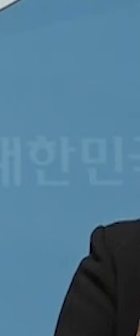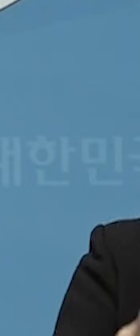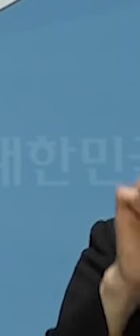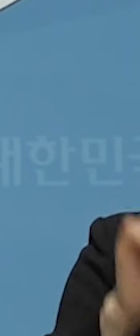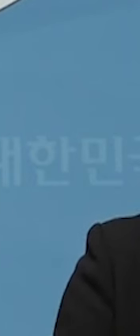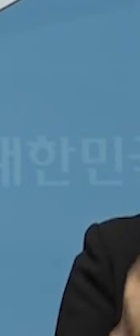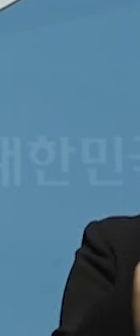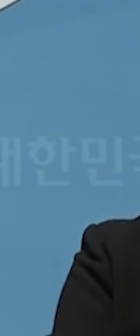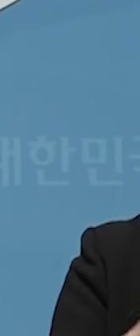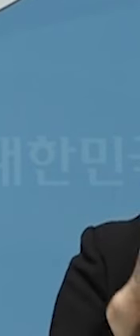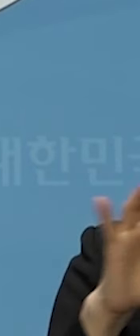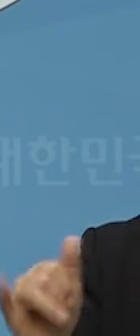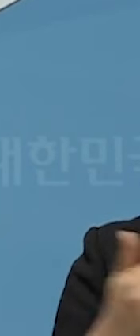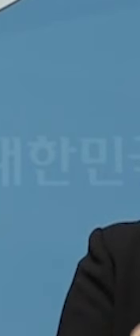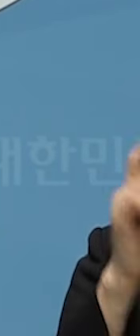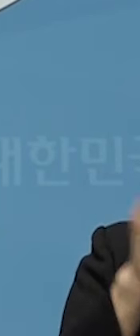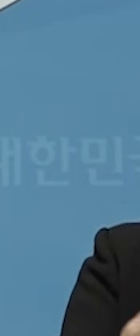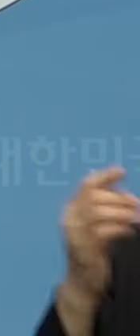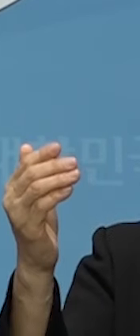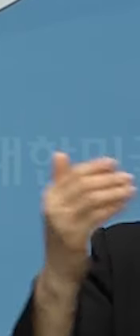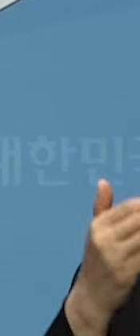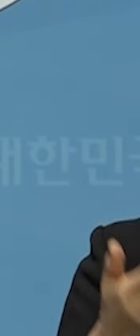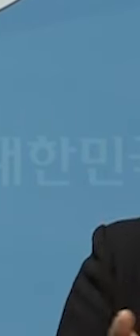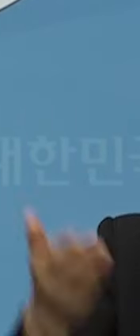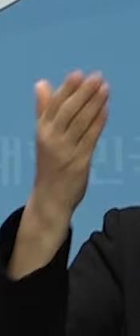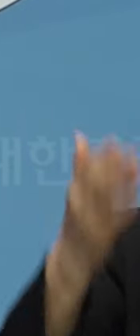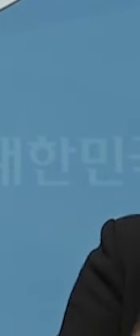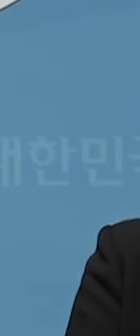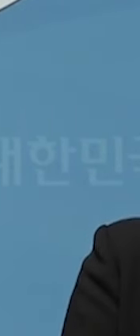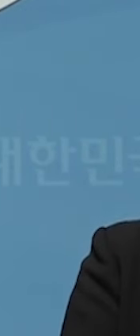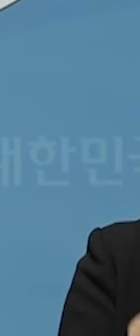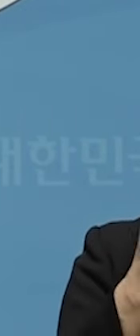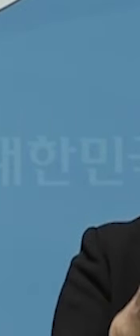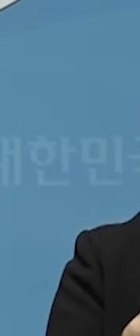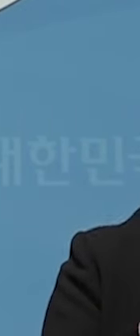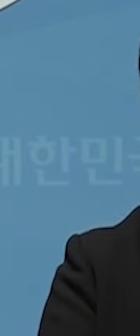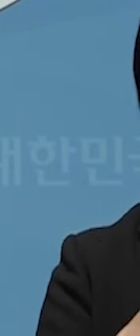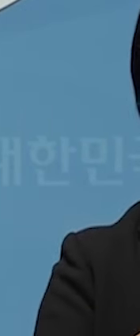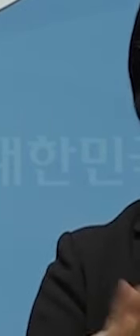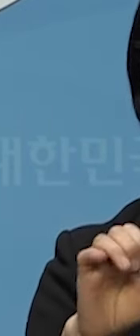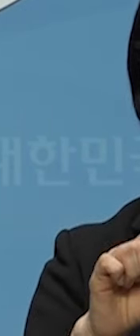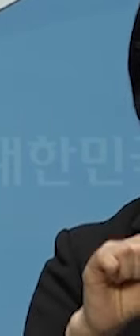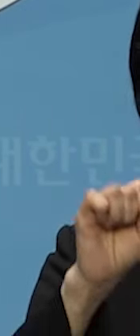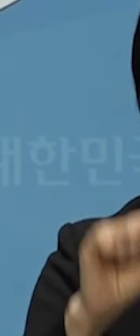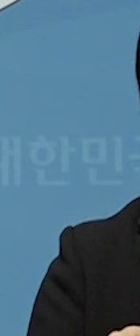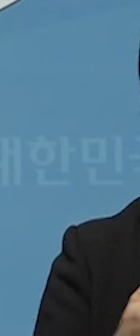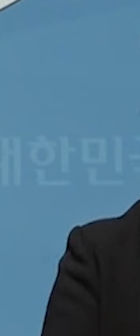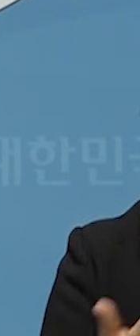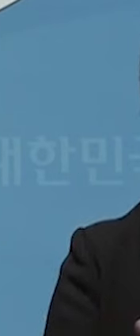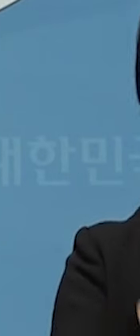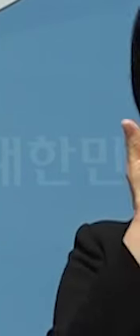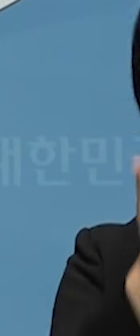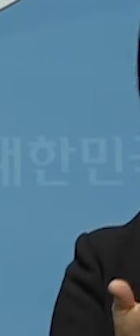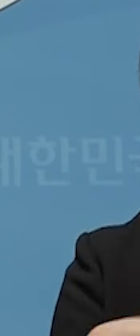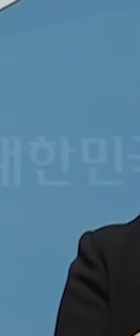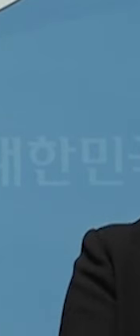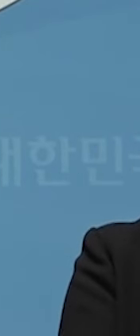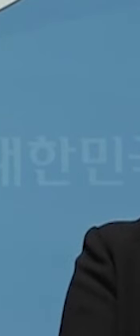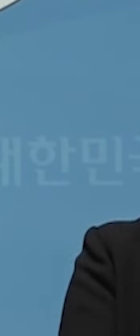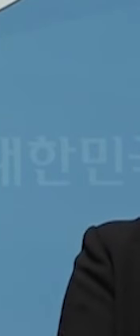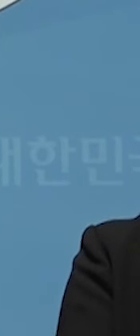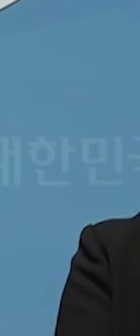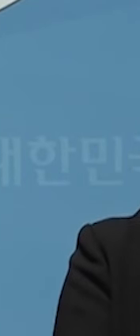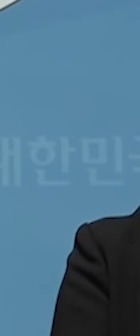추가하여 국민적 관심을 고취하고 기금을 통한 e스포츠 육성을 지원한다면 e스포츠